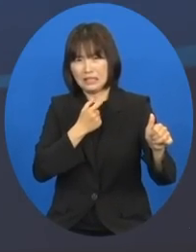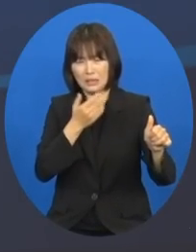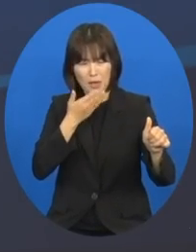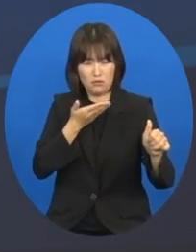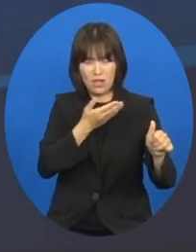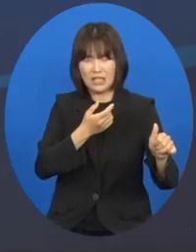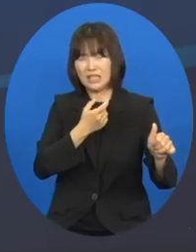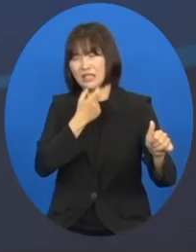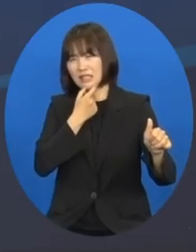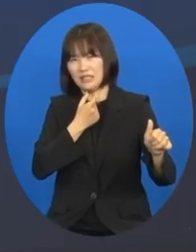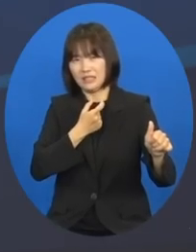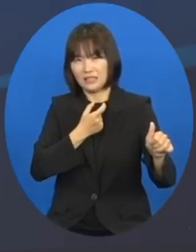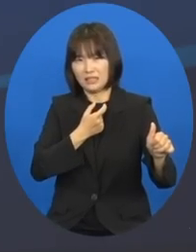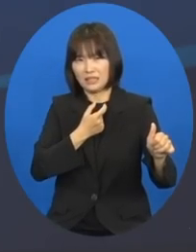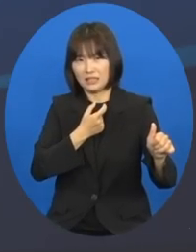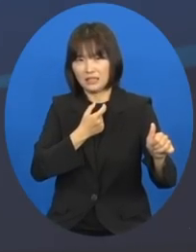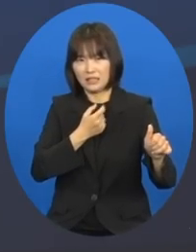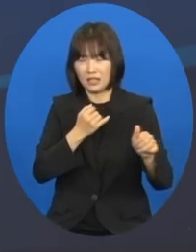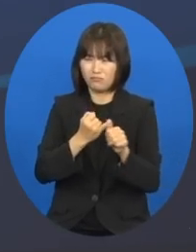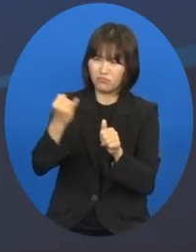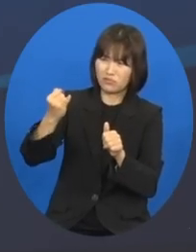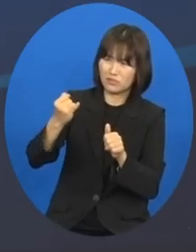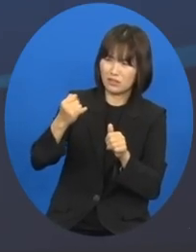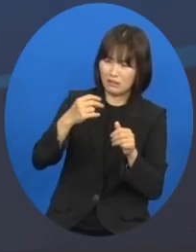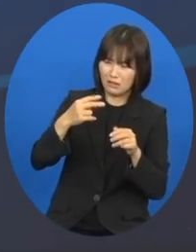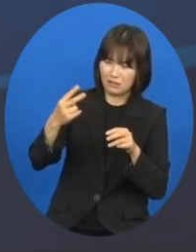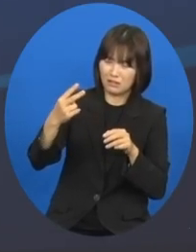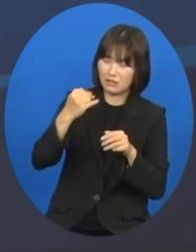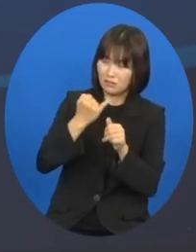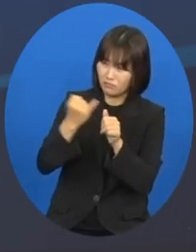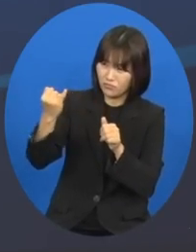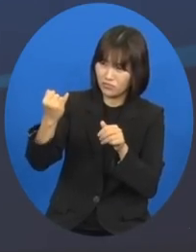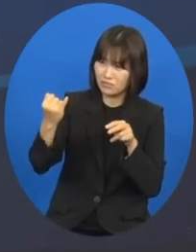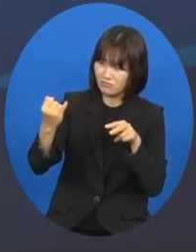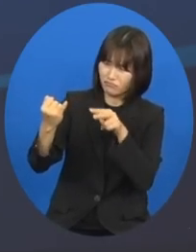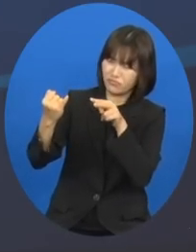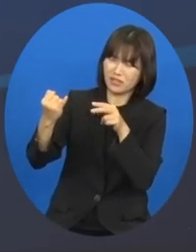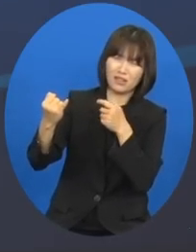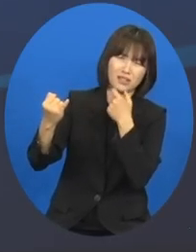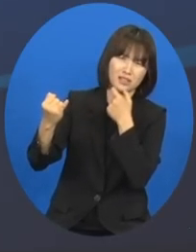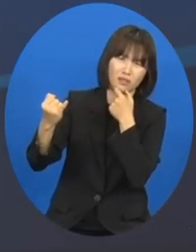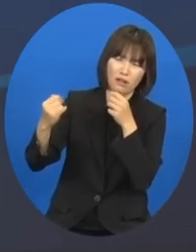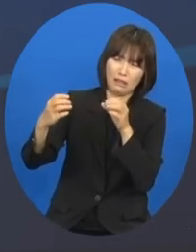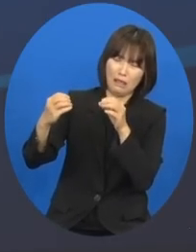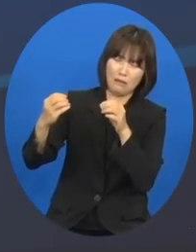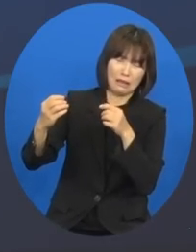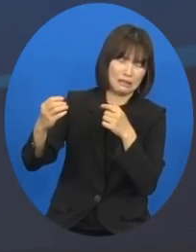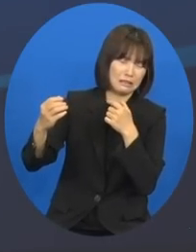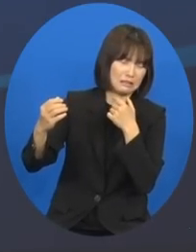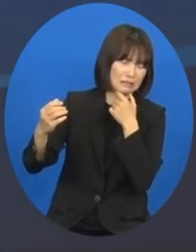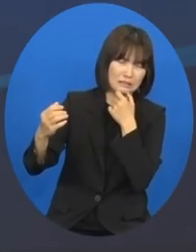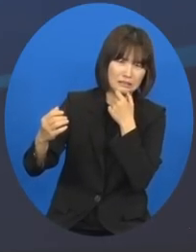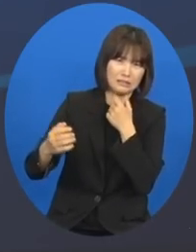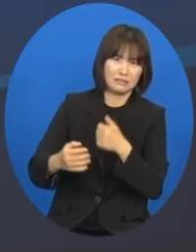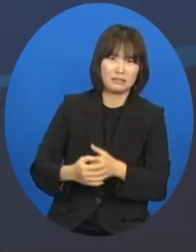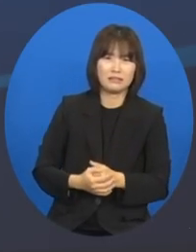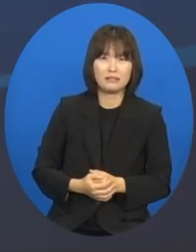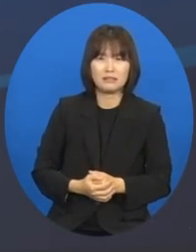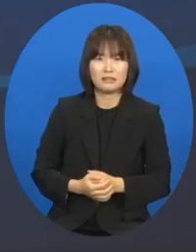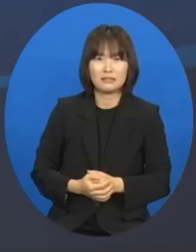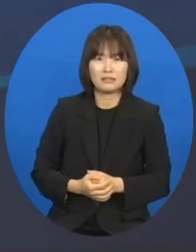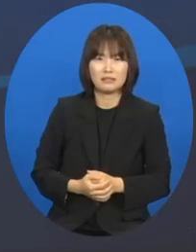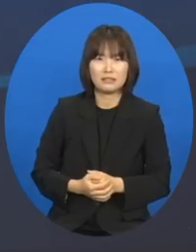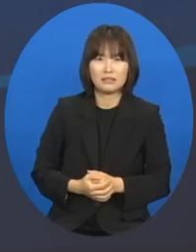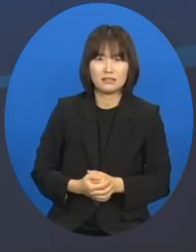아내는 정말 거들떠도 보기 싫고 수많은 남편들이여 대화도 하기 싫고 그런 상태로